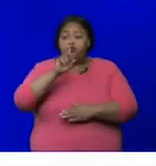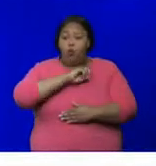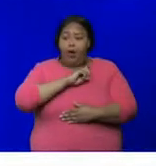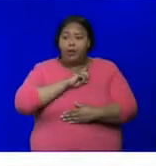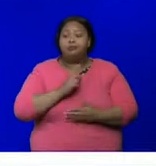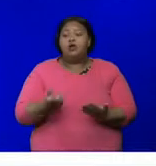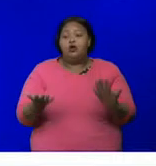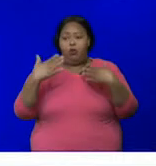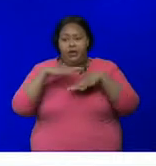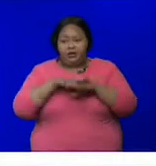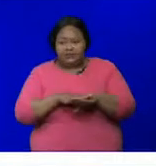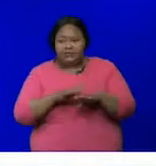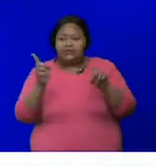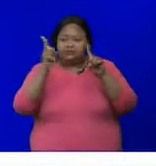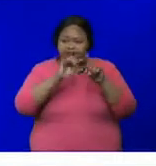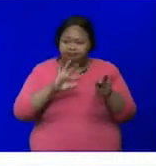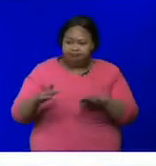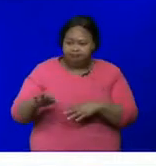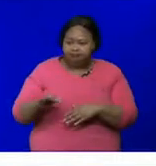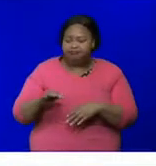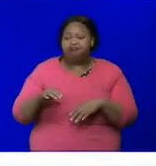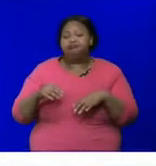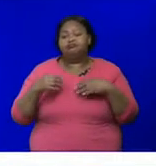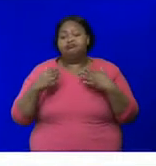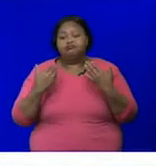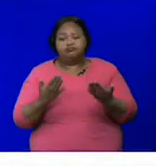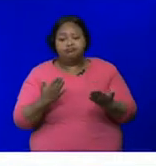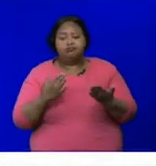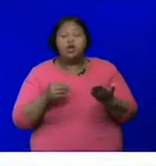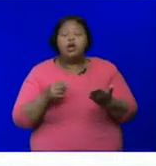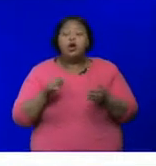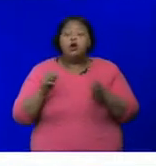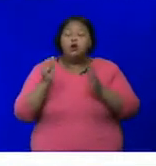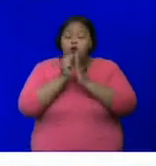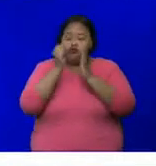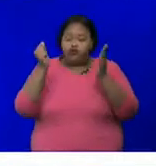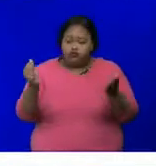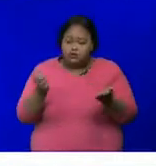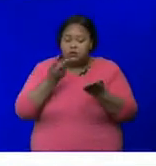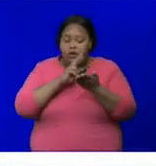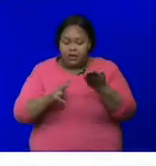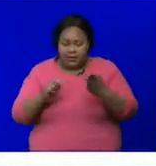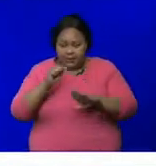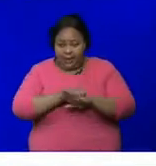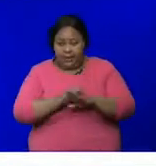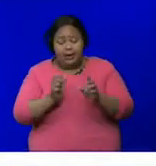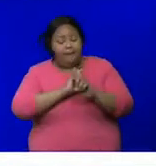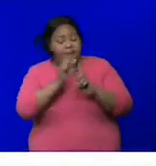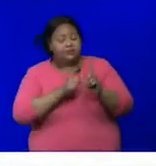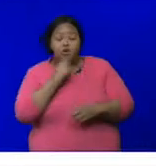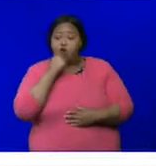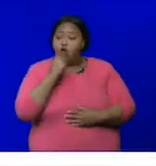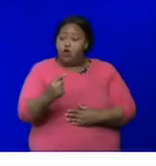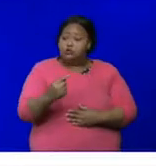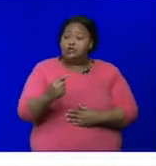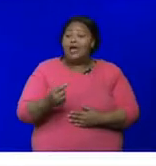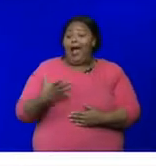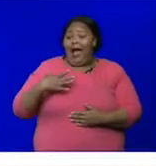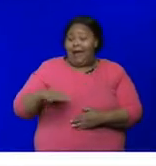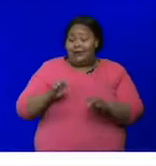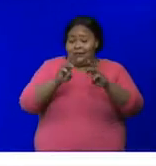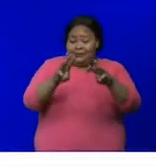netinkampani setisebenzisa ubuchwephesha ukuthi kubhadalwe lokunenge. Uthi netindzawo letiteke inethiwekhi kahle lapha eveni lokho